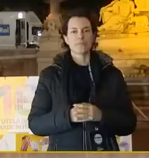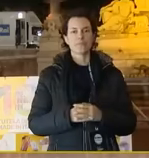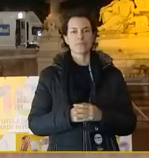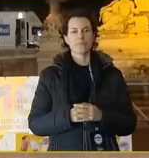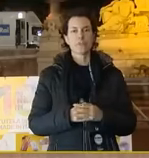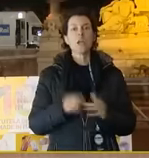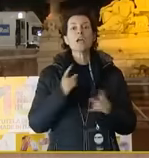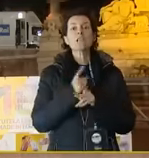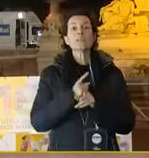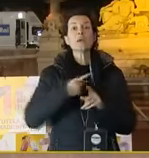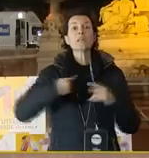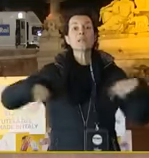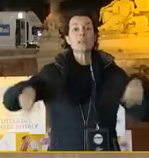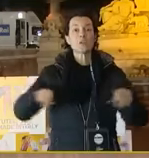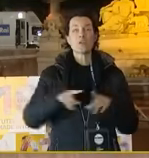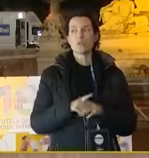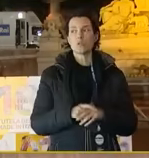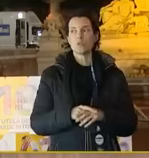Dipende da noi.